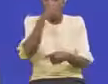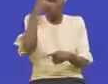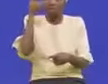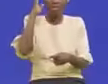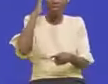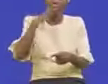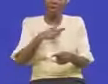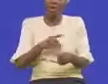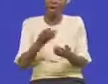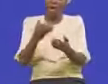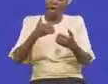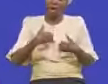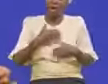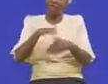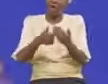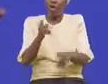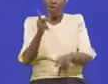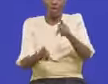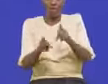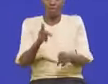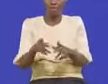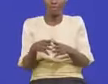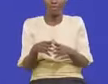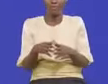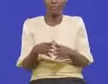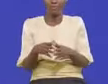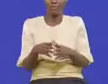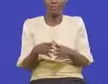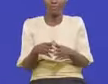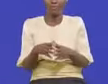Ela esiko akwa mo kata ta.